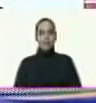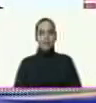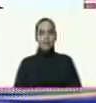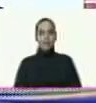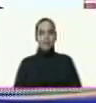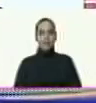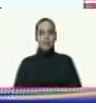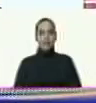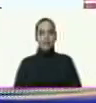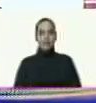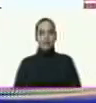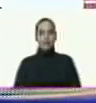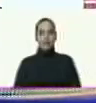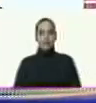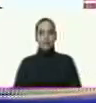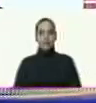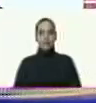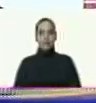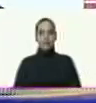正如昨天我和部长阁下谈到的，中国此次来担任委内瑞拉书展主宾国，仅短短的两三个月时间的筹备，此次既是中国代表团第一次参加委内瑞拉国际书展。